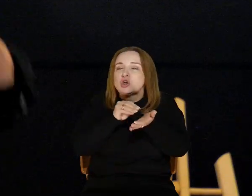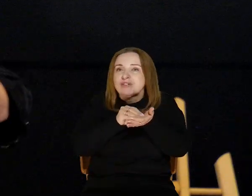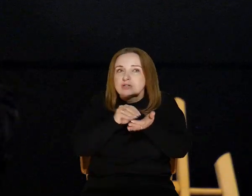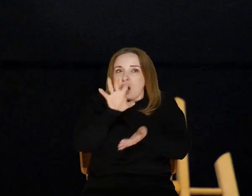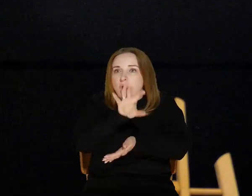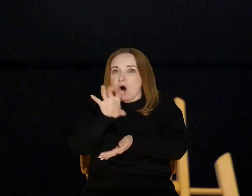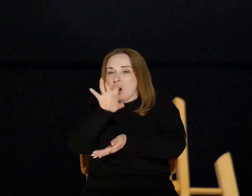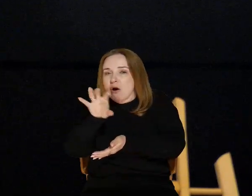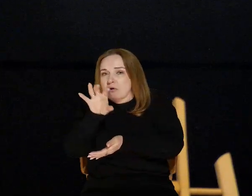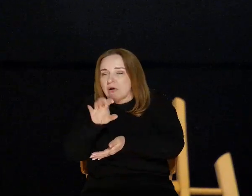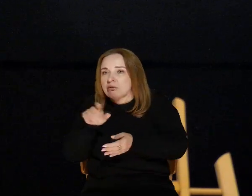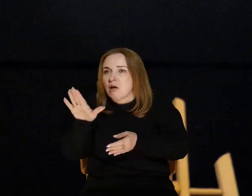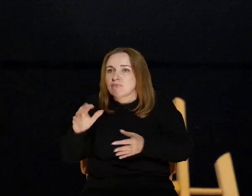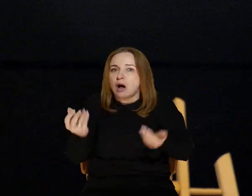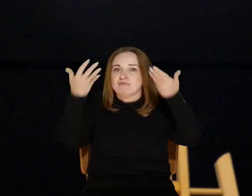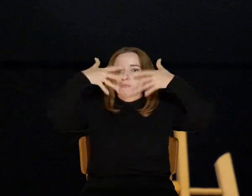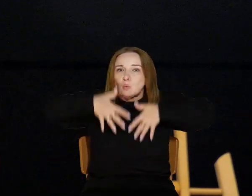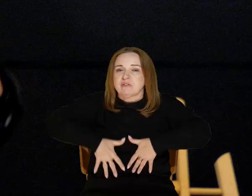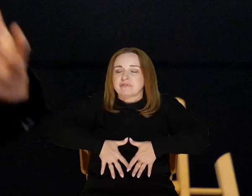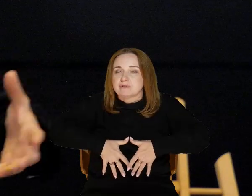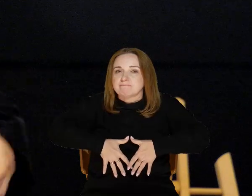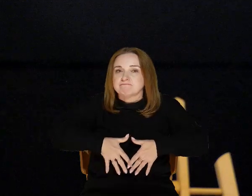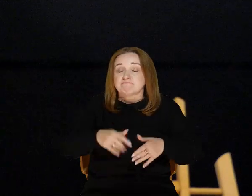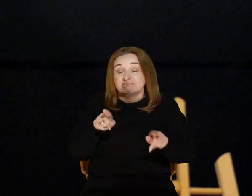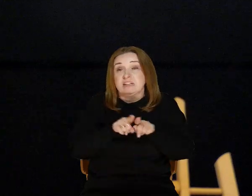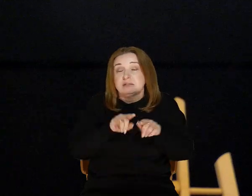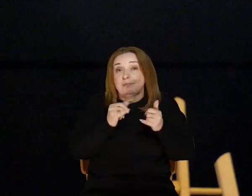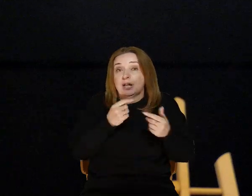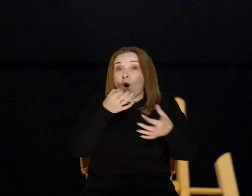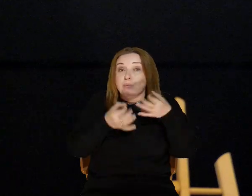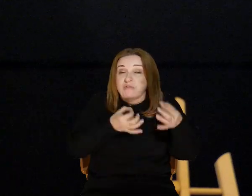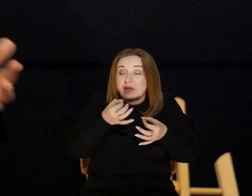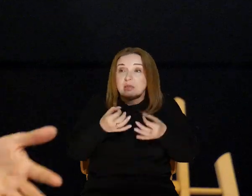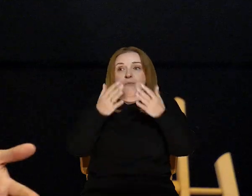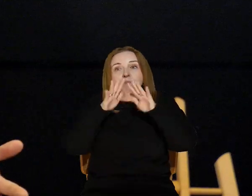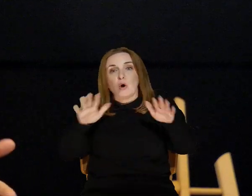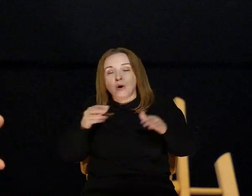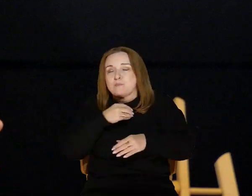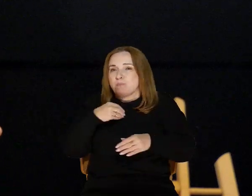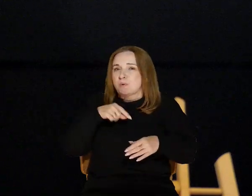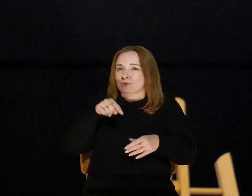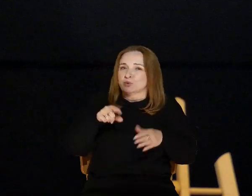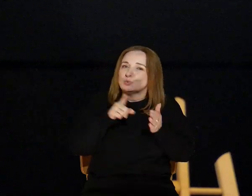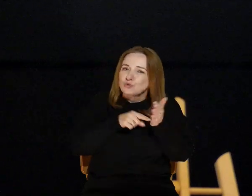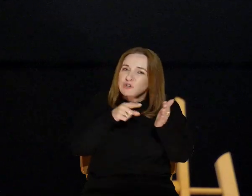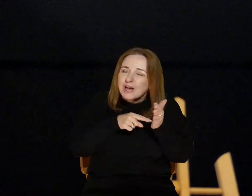my opowiadamy tą historię wojny, to, co pokazujemy młodym ludziom w Polsce bardzo często, tak? Znaczy to są nawet, nie